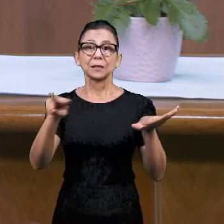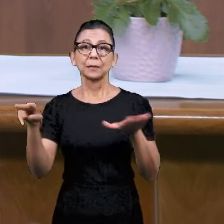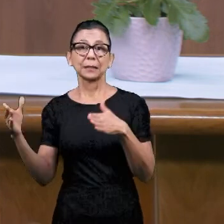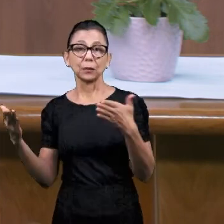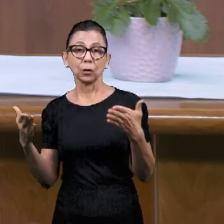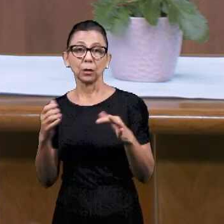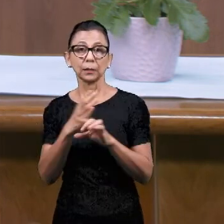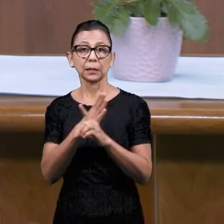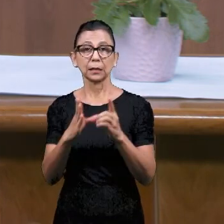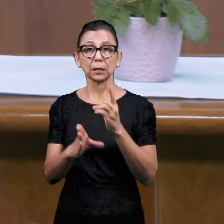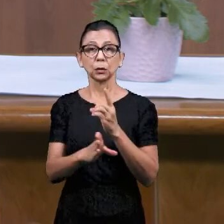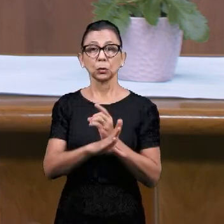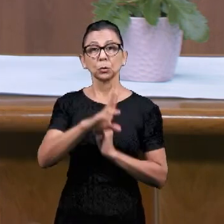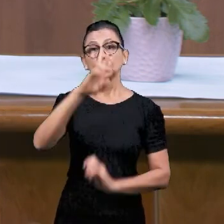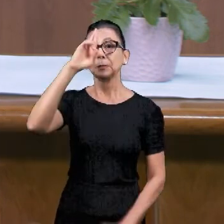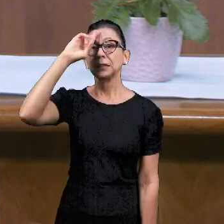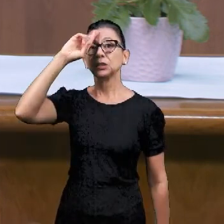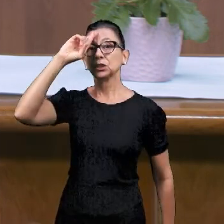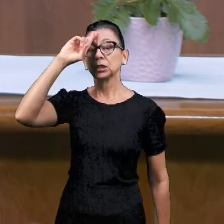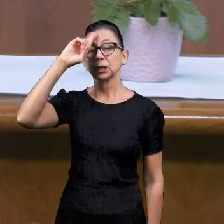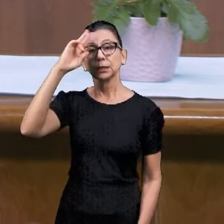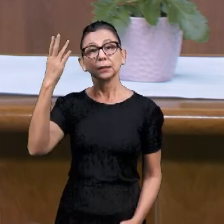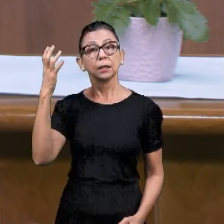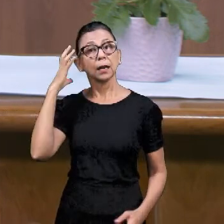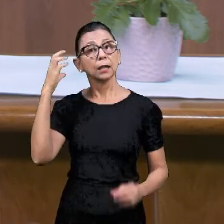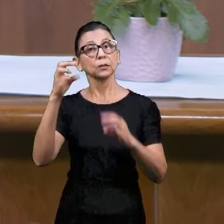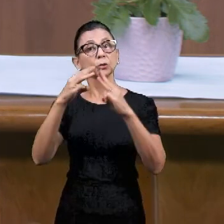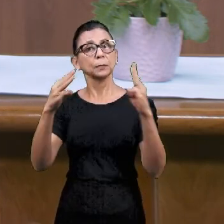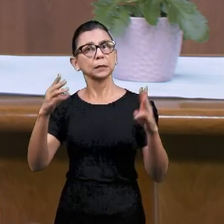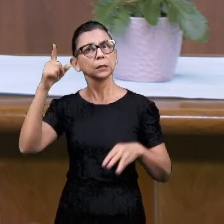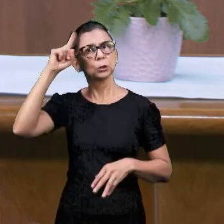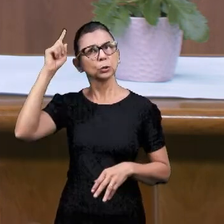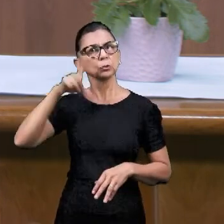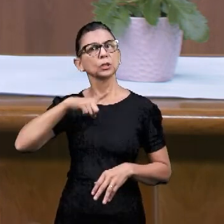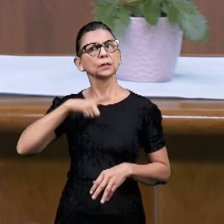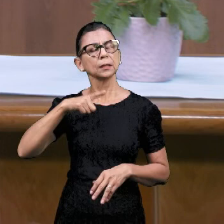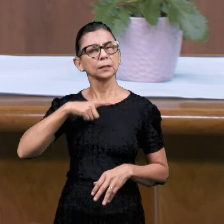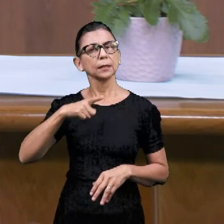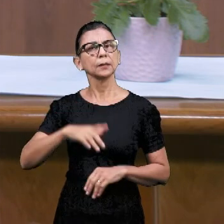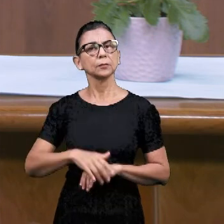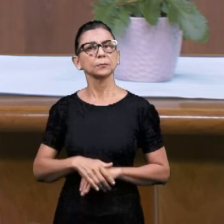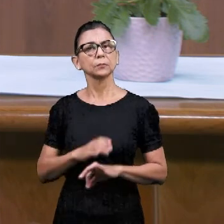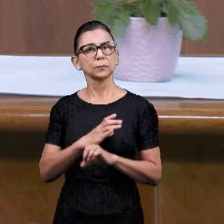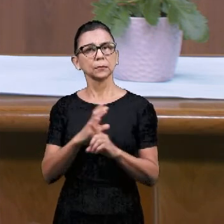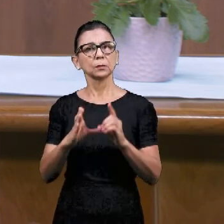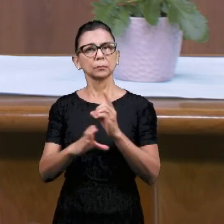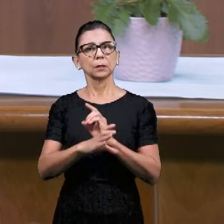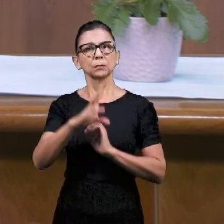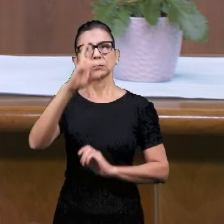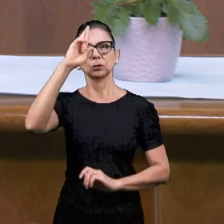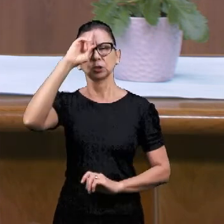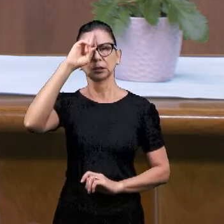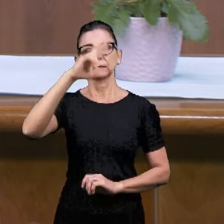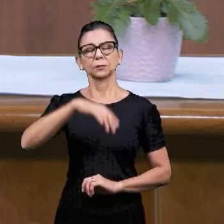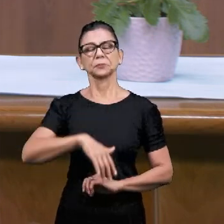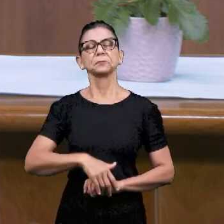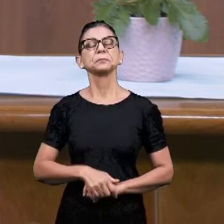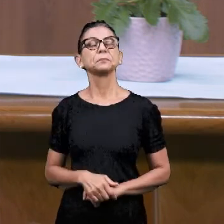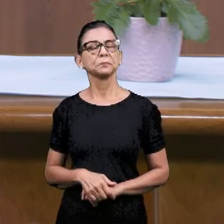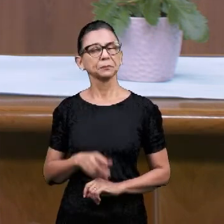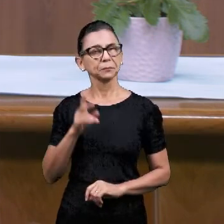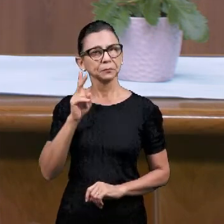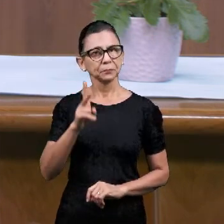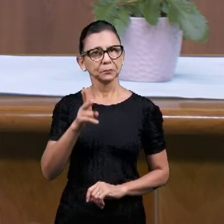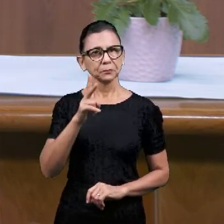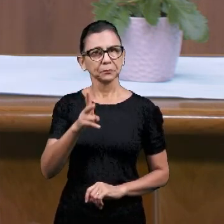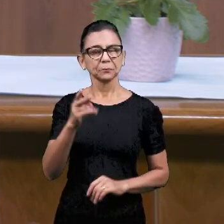de culte à midi. Et par la radio Manaïm, tous les jours à midi, nous allons voir une transmission du culte à midi. Donc,